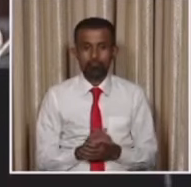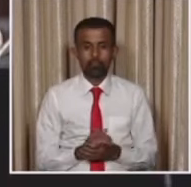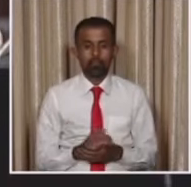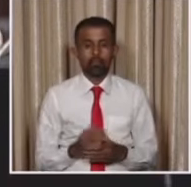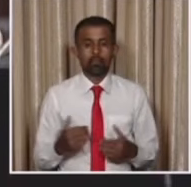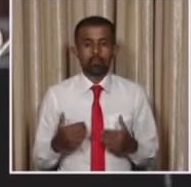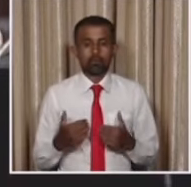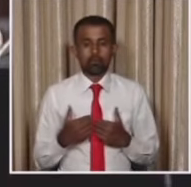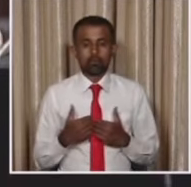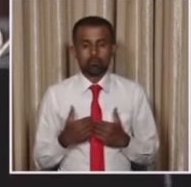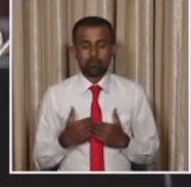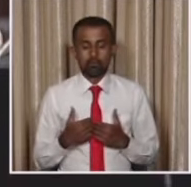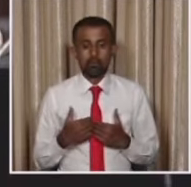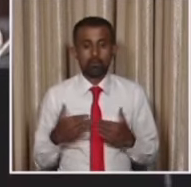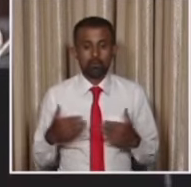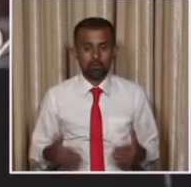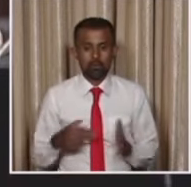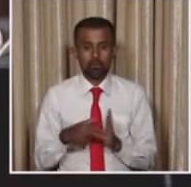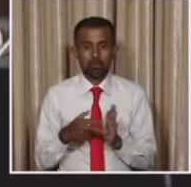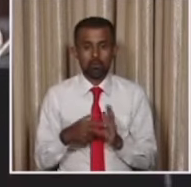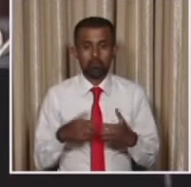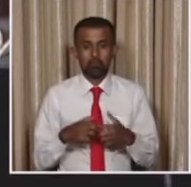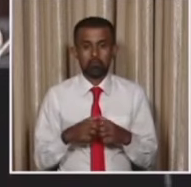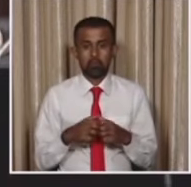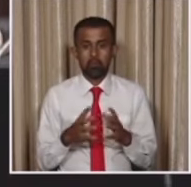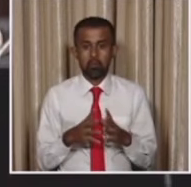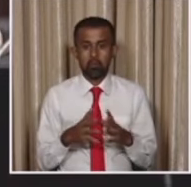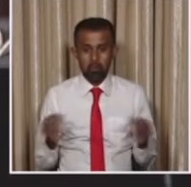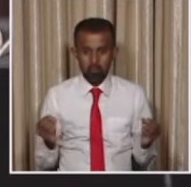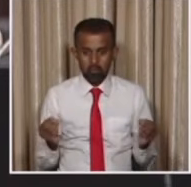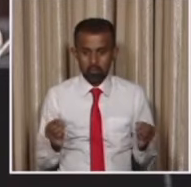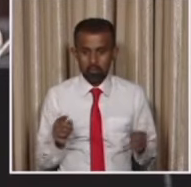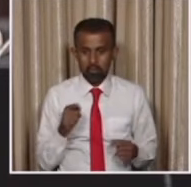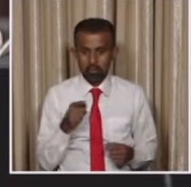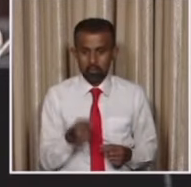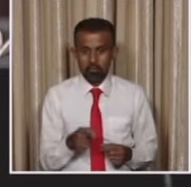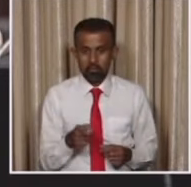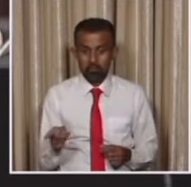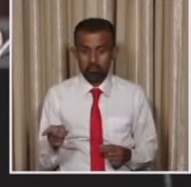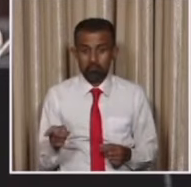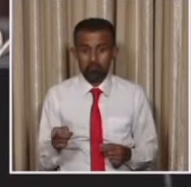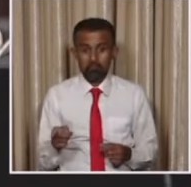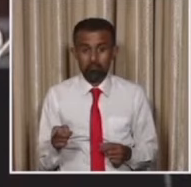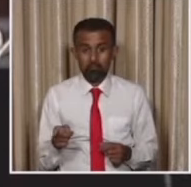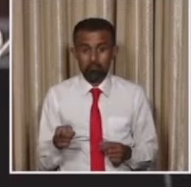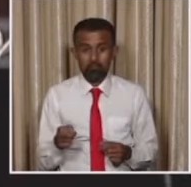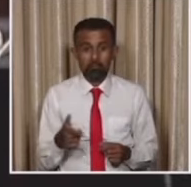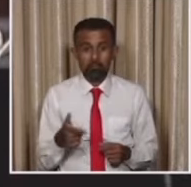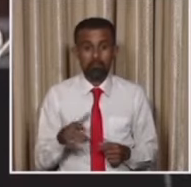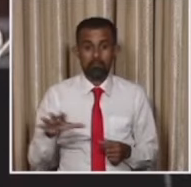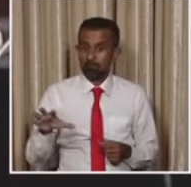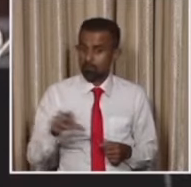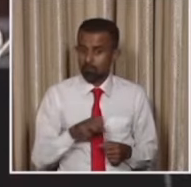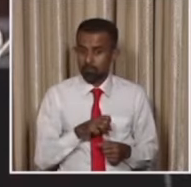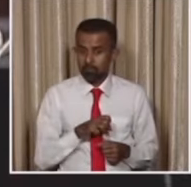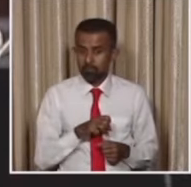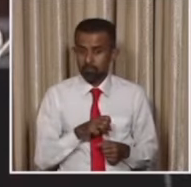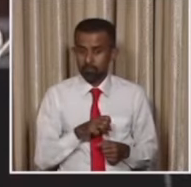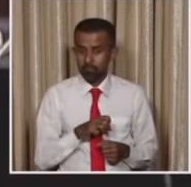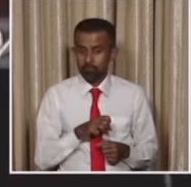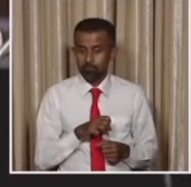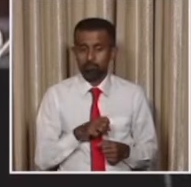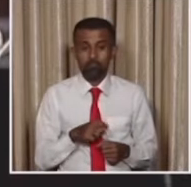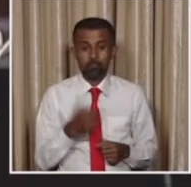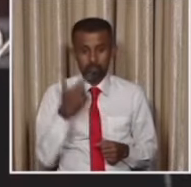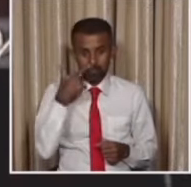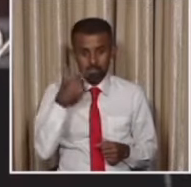අපේ පවතින ආර්ථික අර්බුදයෙන් ගොඩ යාමටත් මේ සම්පතේ යම් ප්‍රයෝජනයක් ගන්නටත් මේ